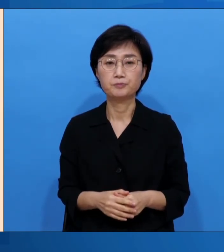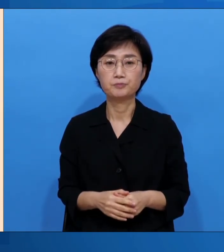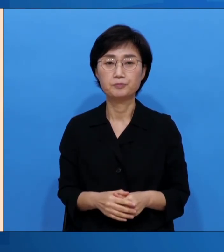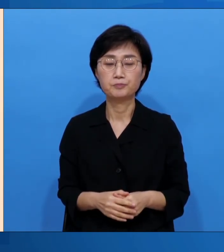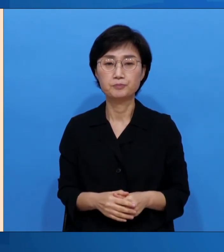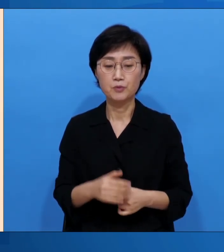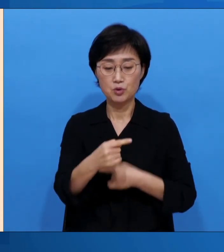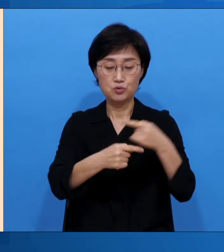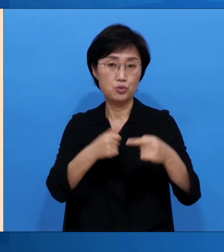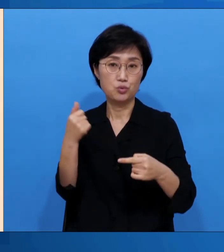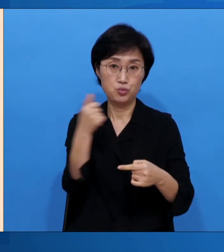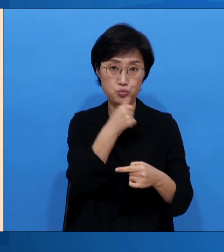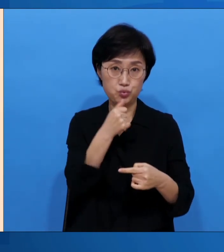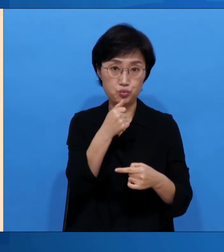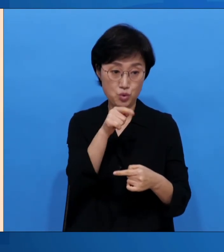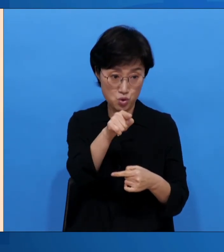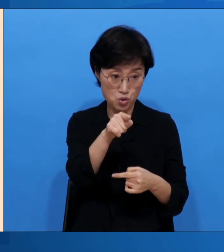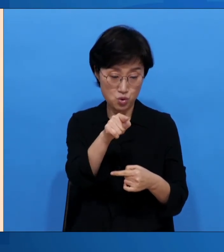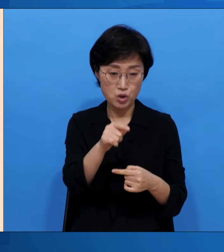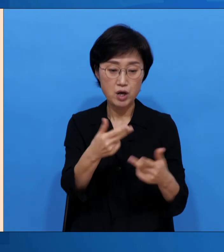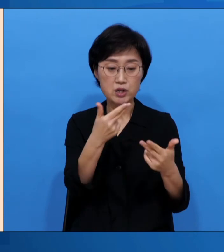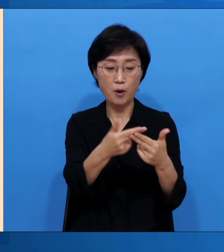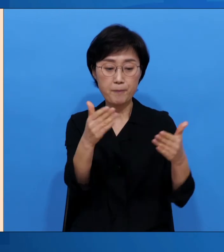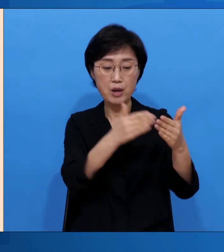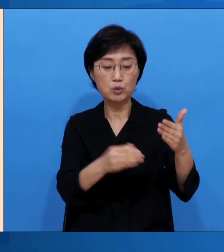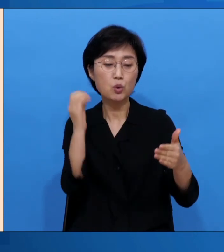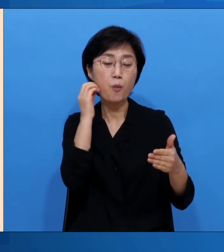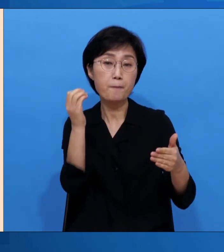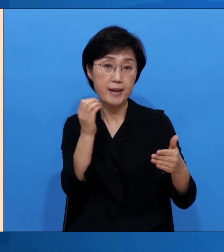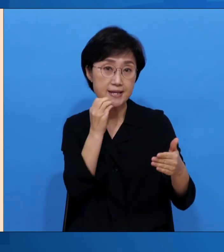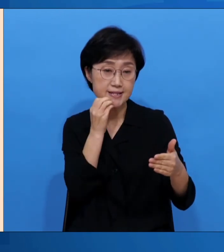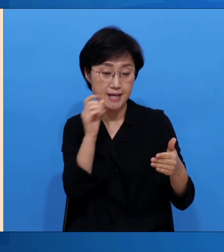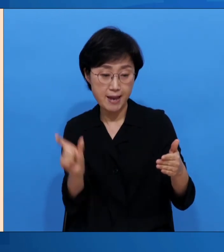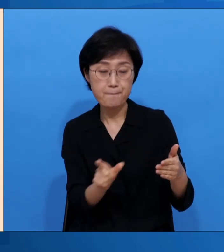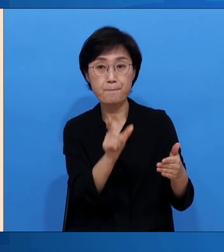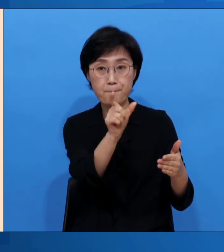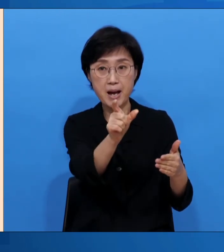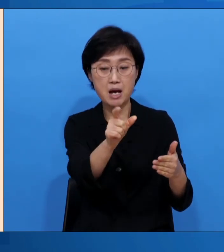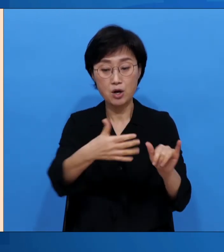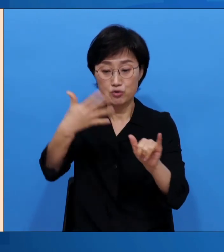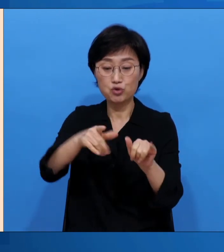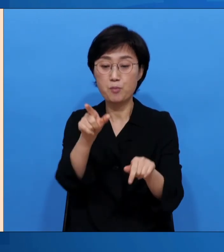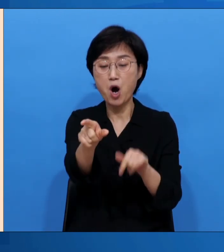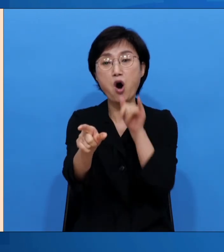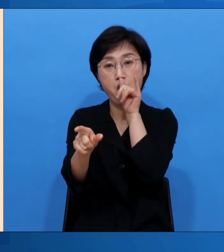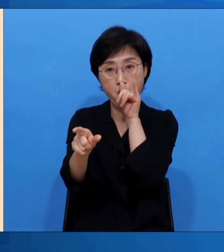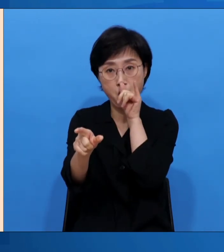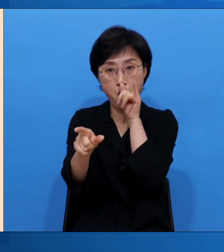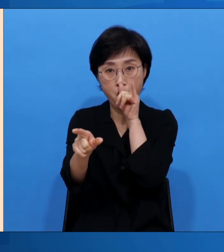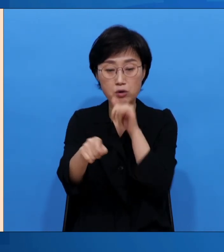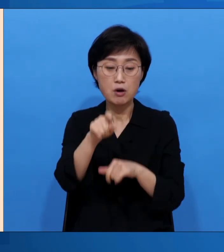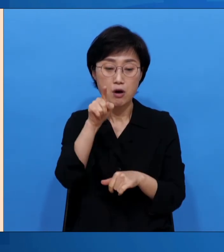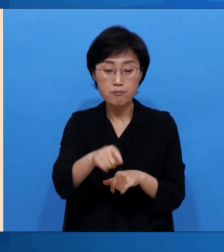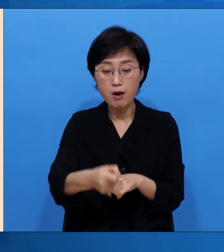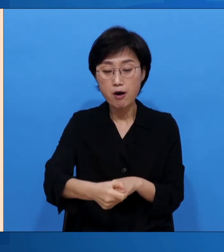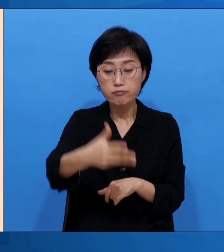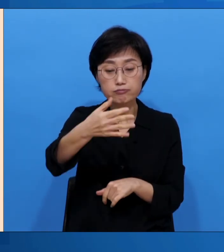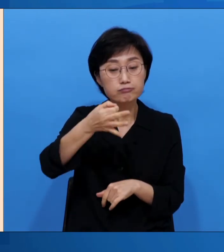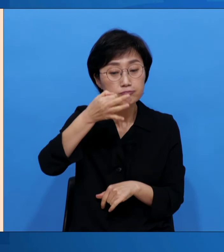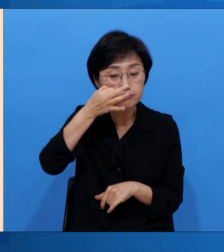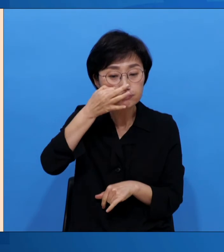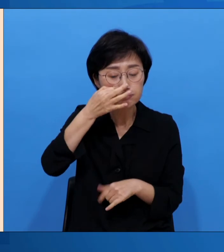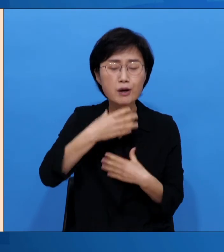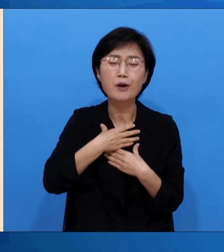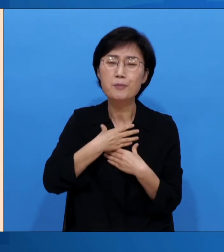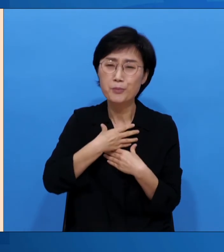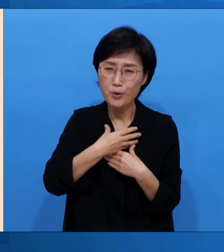또 수어 통역 채널이 협회 공식 홈페이지와 유튜브에 만들어져 편안하게 말씀을 보고 훈련받을